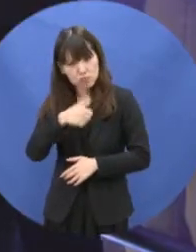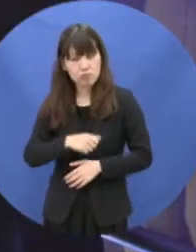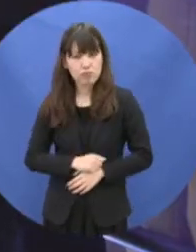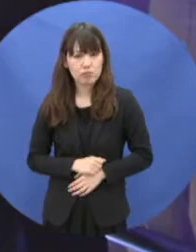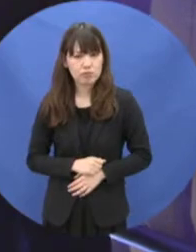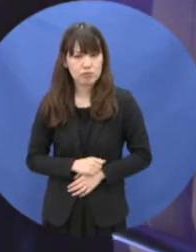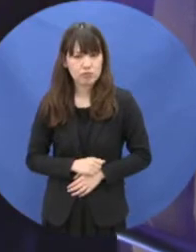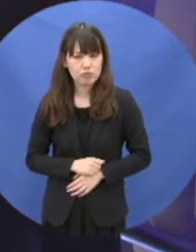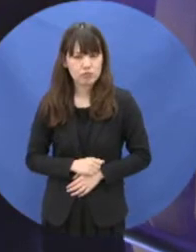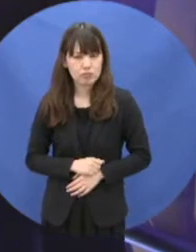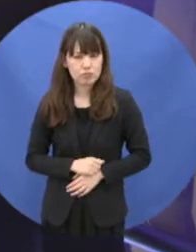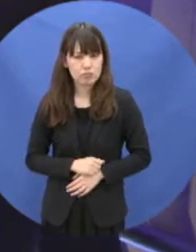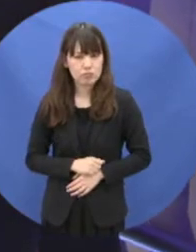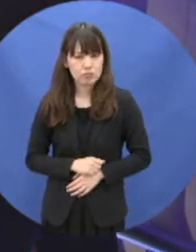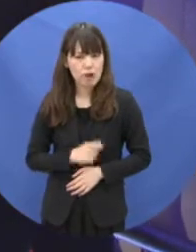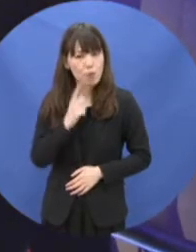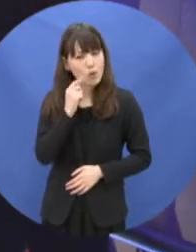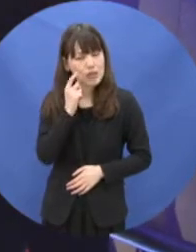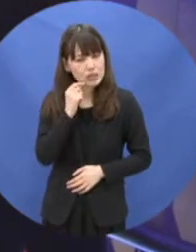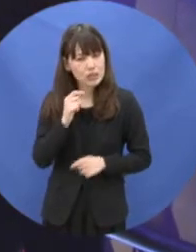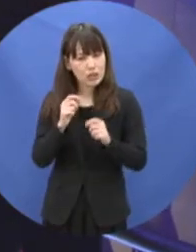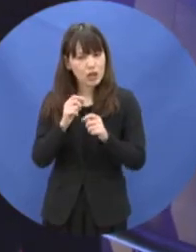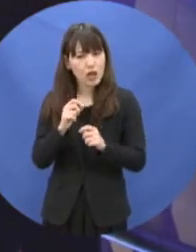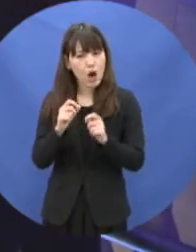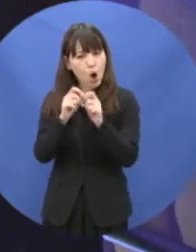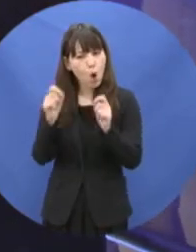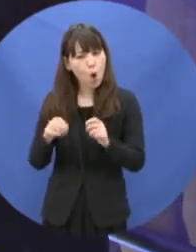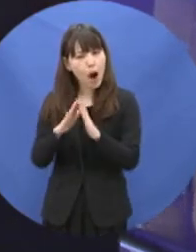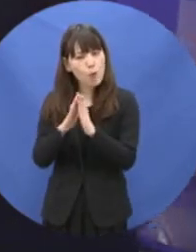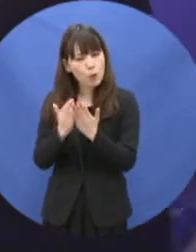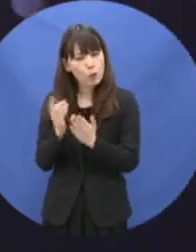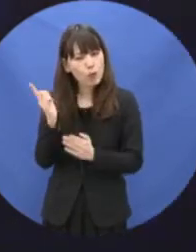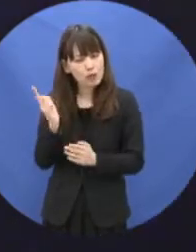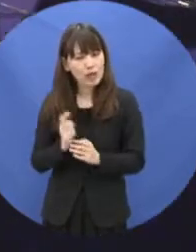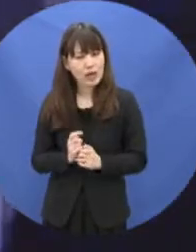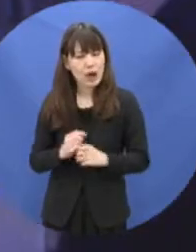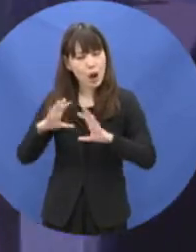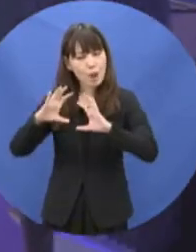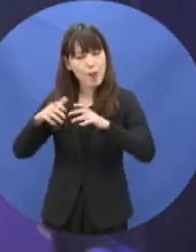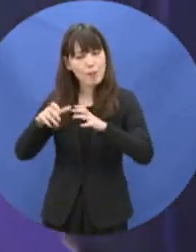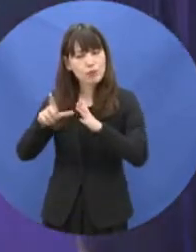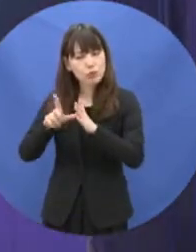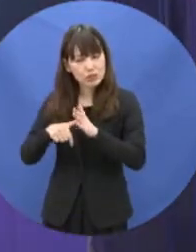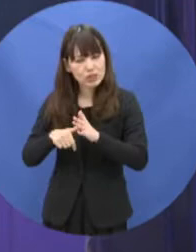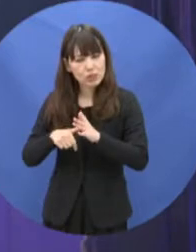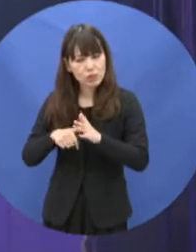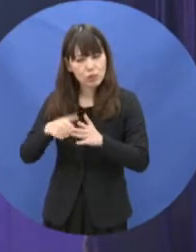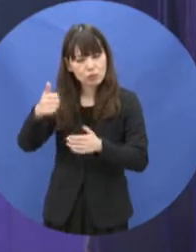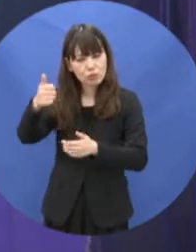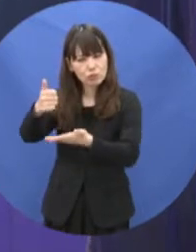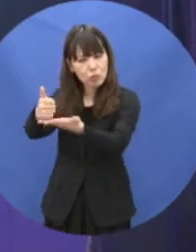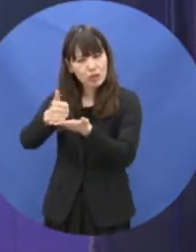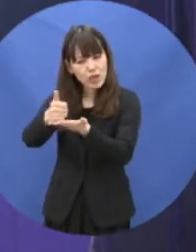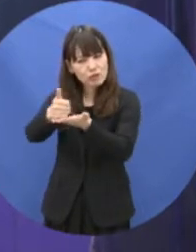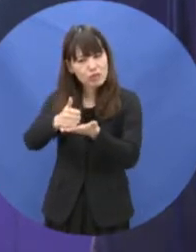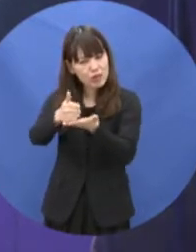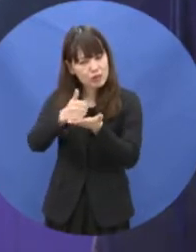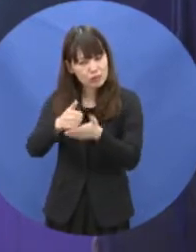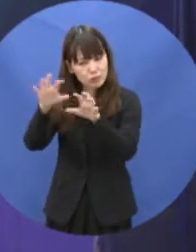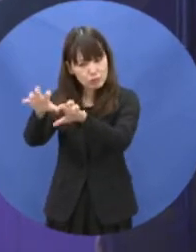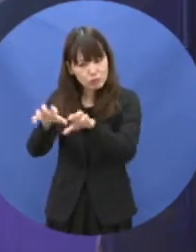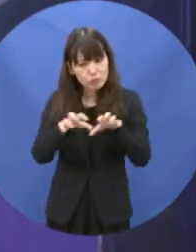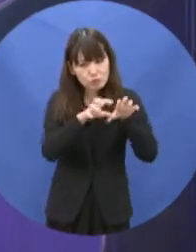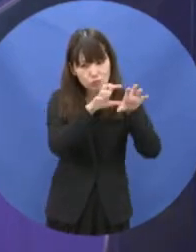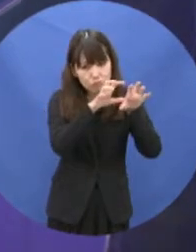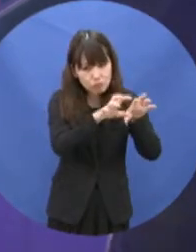まあ、もしかしたら岡本太郎がこう70年の万博の時にこの太陽の塔のお客さんのことを展示物っ